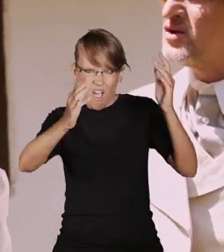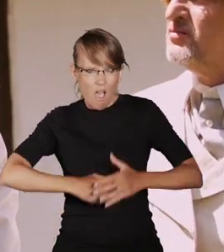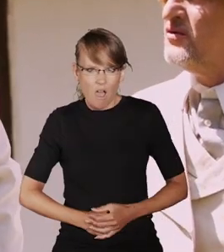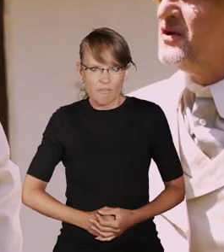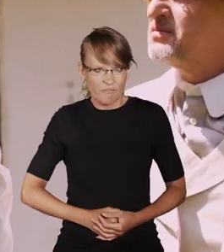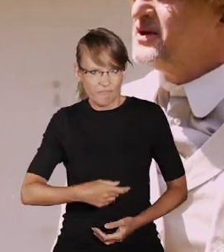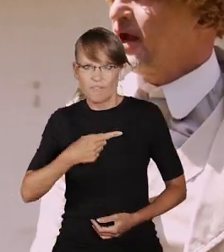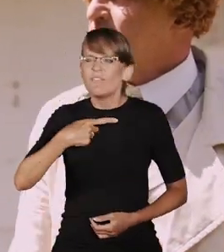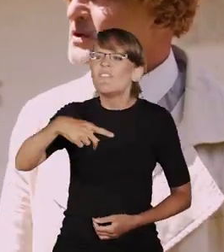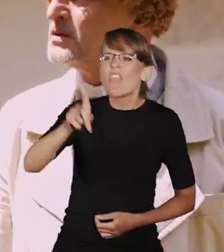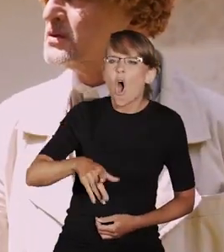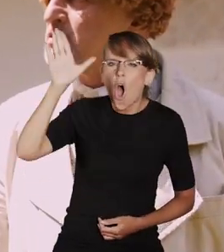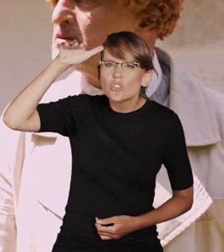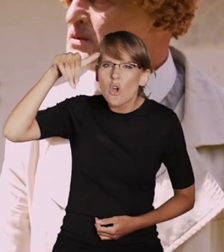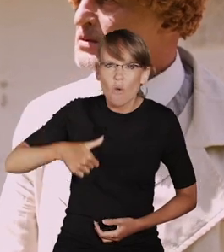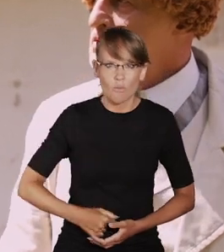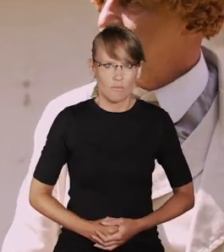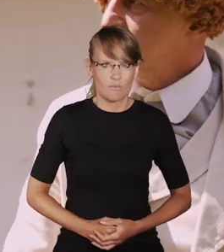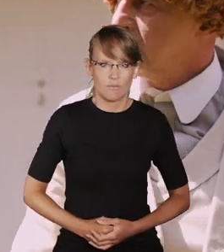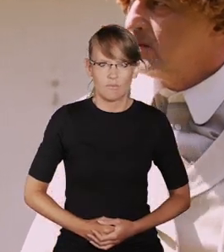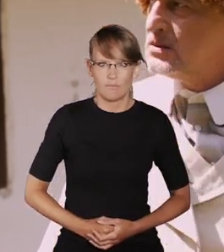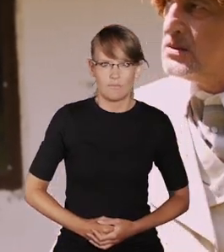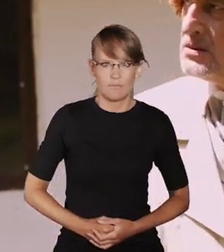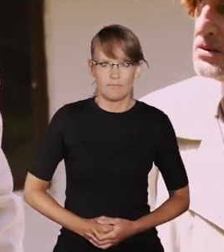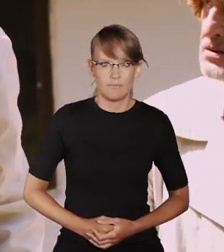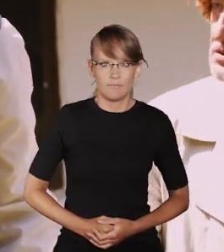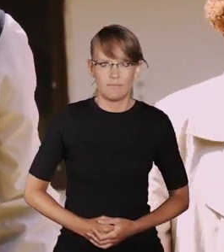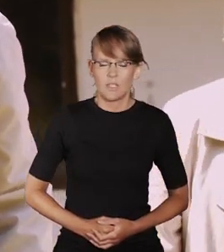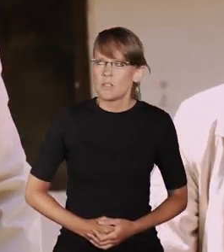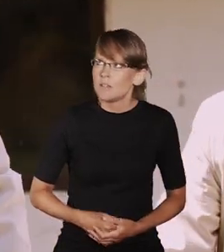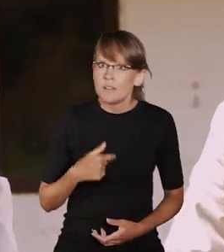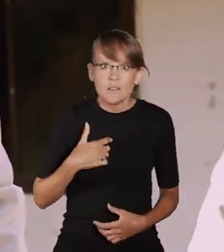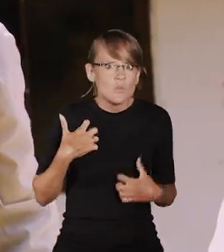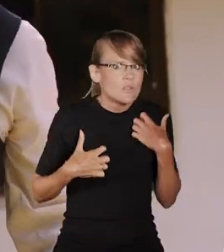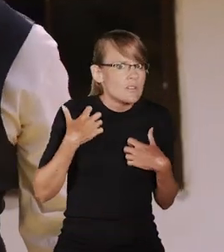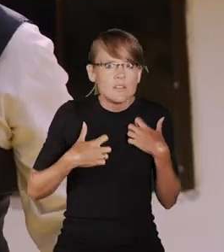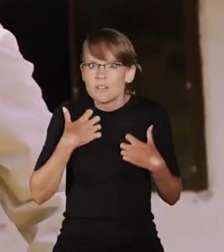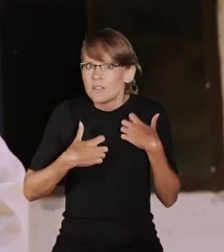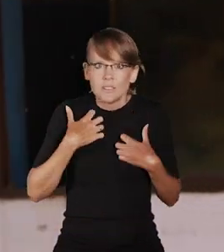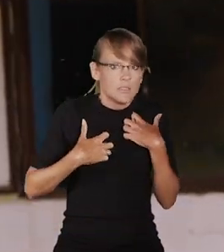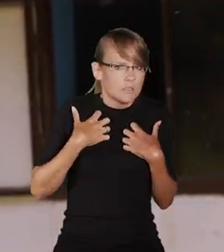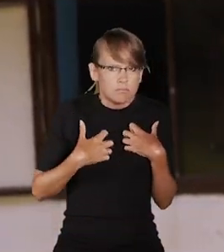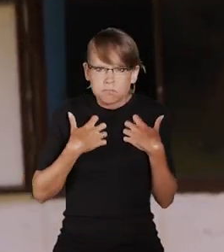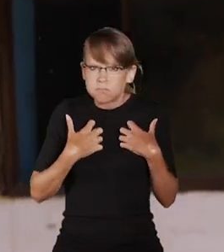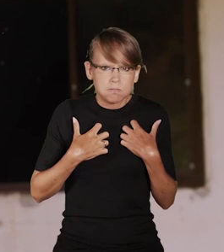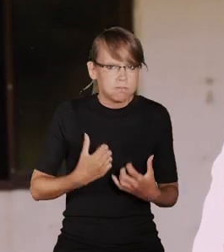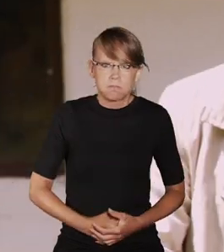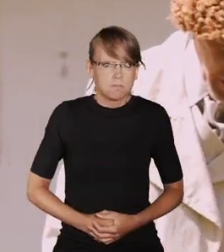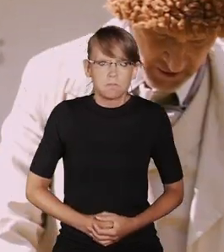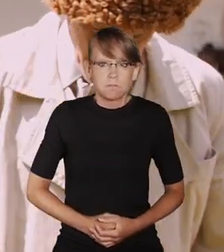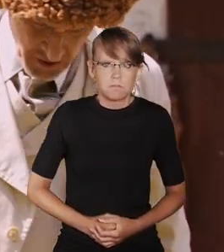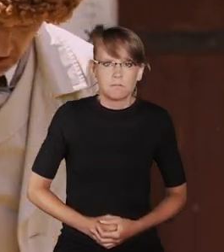Tylko kogo ty mówisz? Milczeć! A zwalił nam się u kaduka na łebie, ani się go pozbyć nie można. Diabli